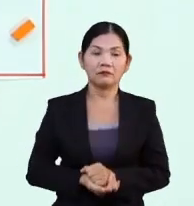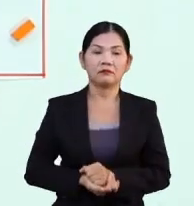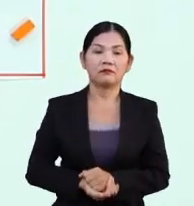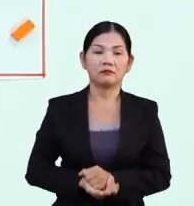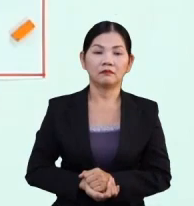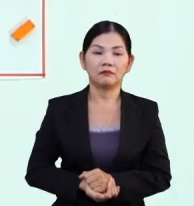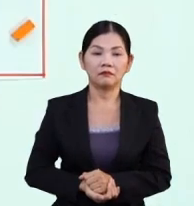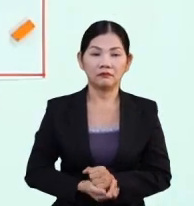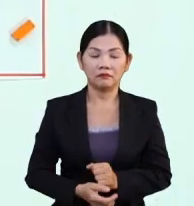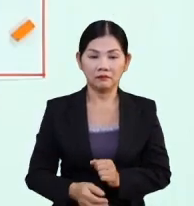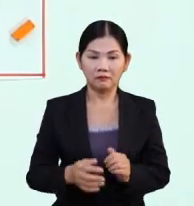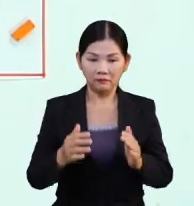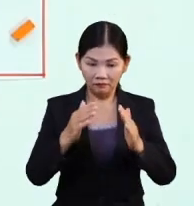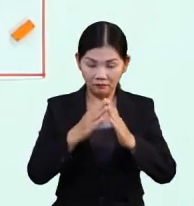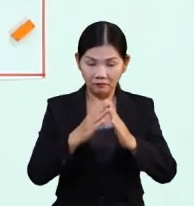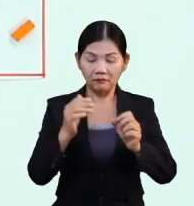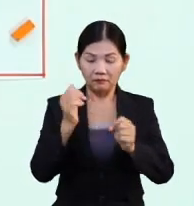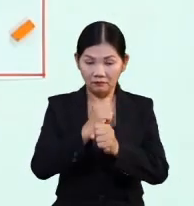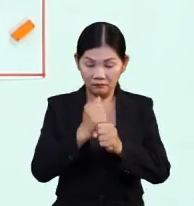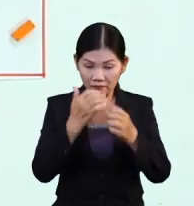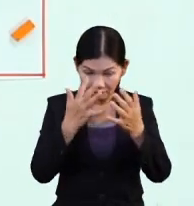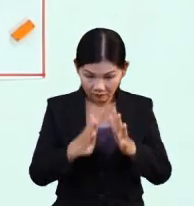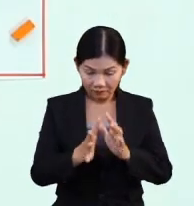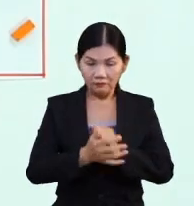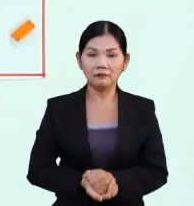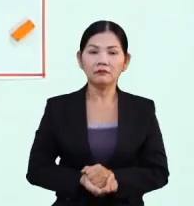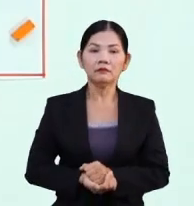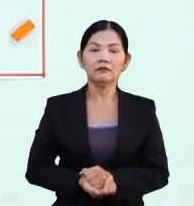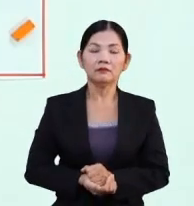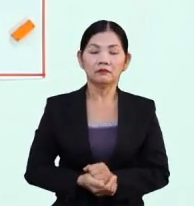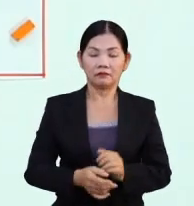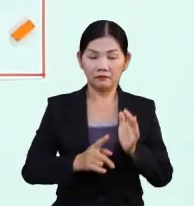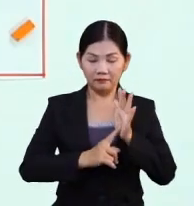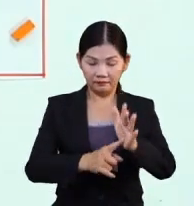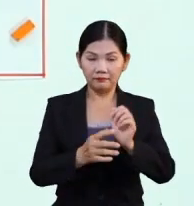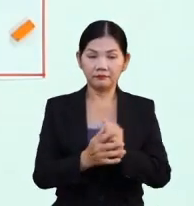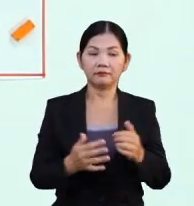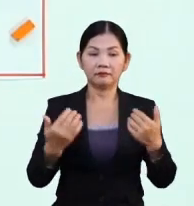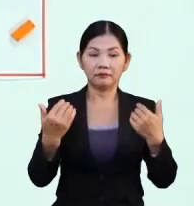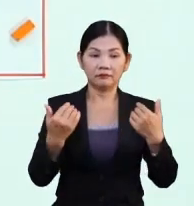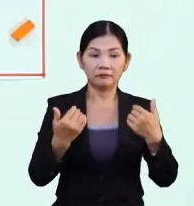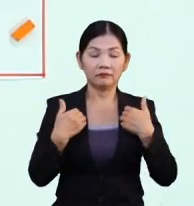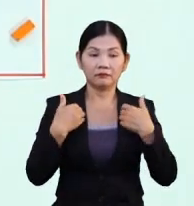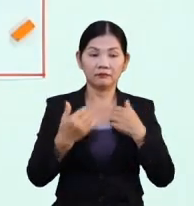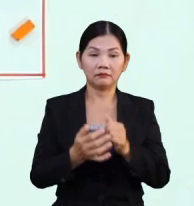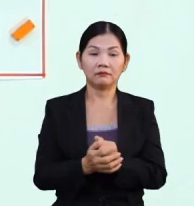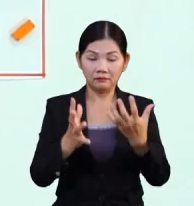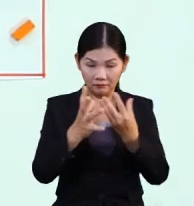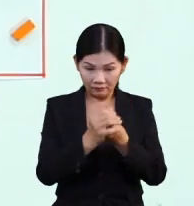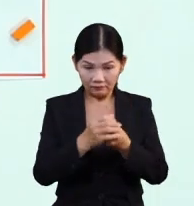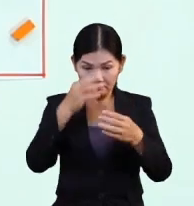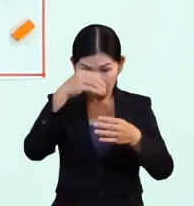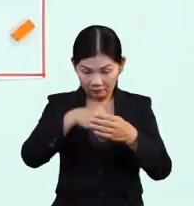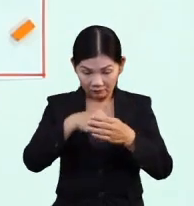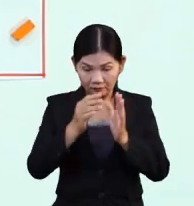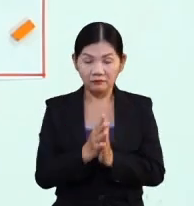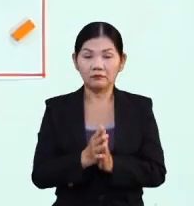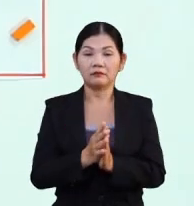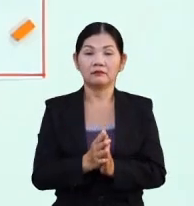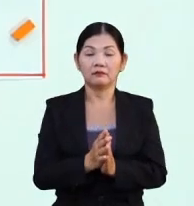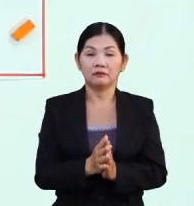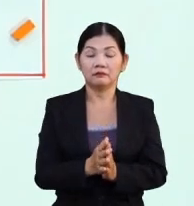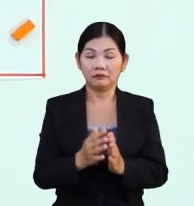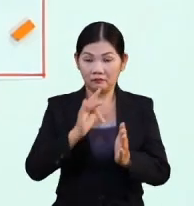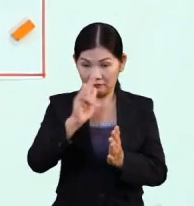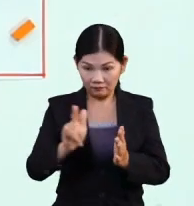នចាផ្ទះដែលបានធ្វើបង្គន់រួចរាល់ពេលនោះផលដកដែលយើងបានឃើញគឺជាចាចំនួនខ្នងផ្ទះដែលមិនទាន់មានបង្គន់អនា